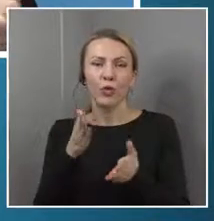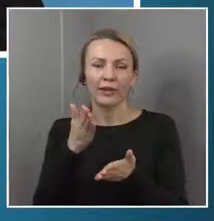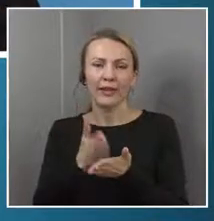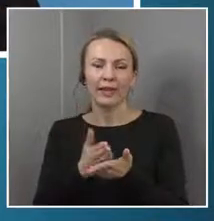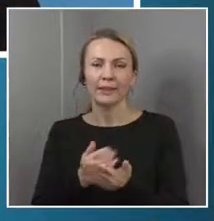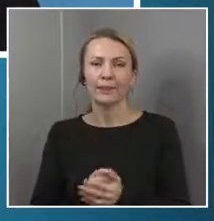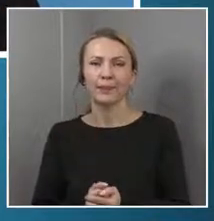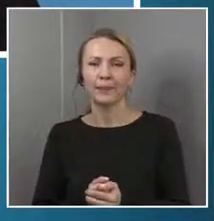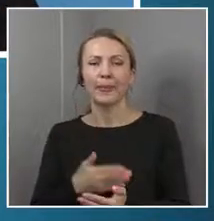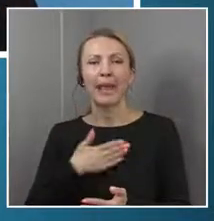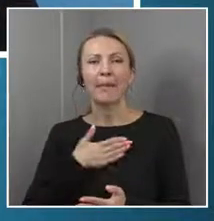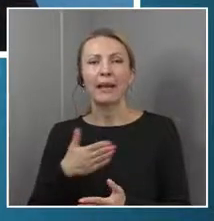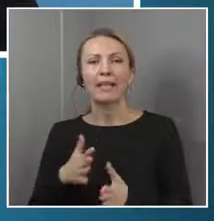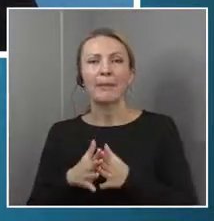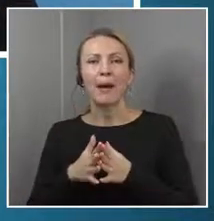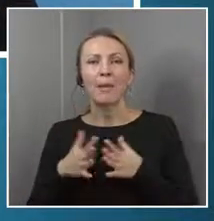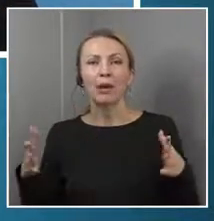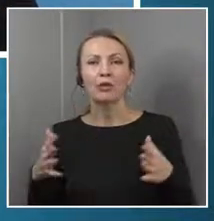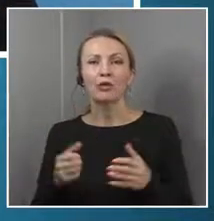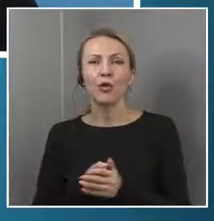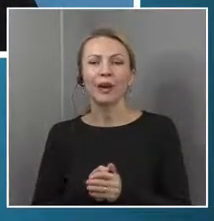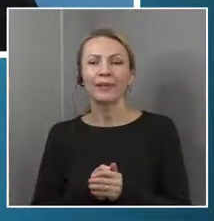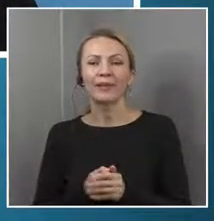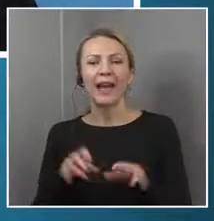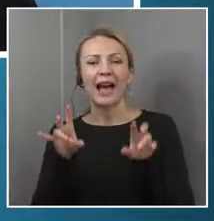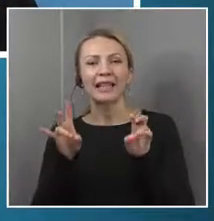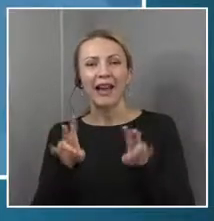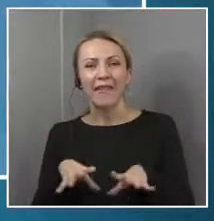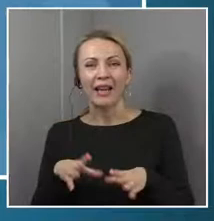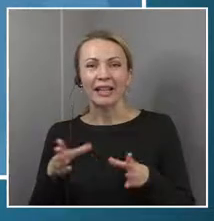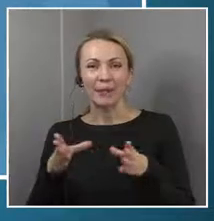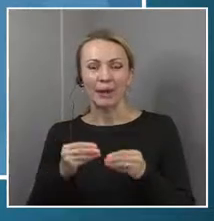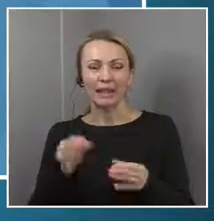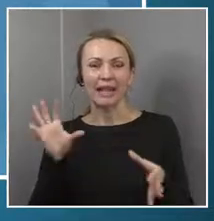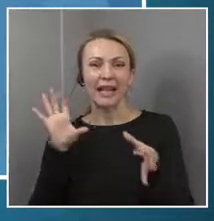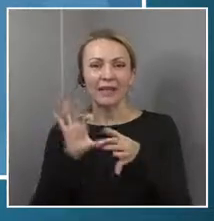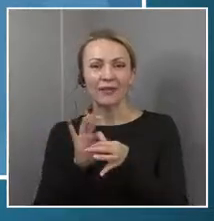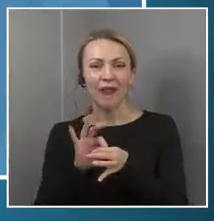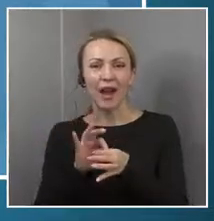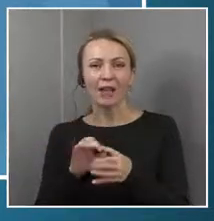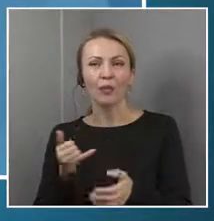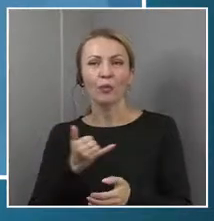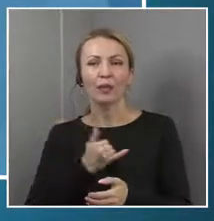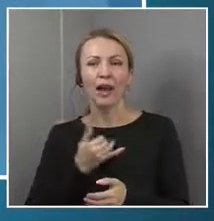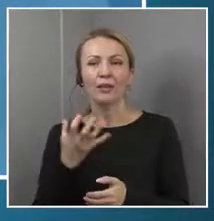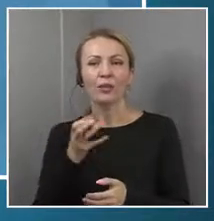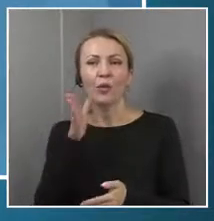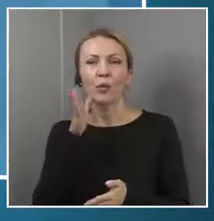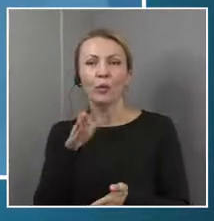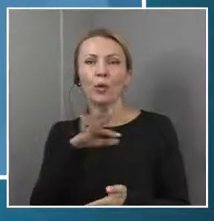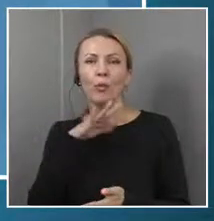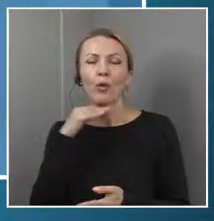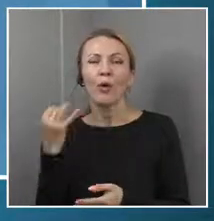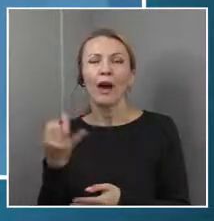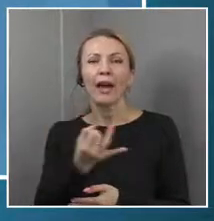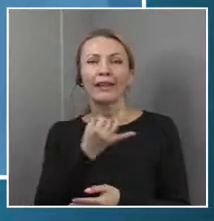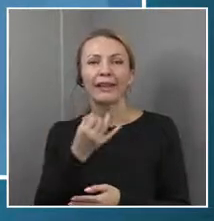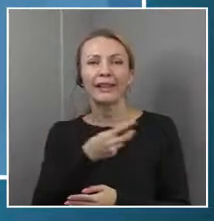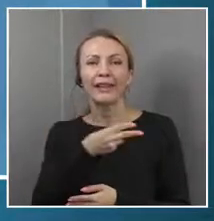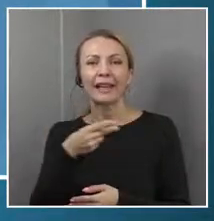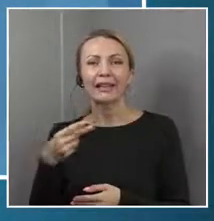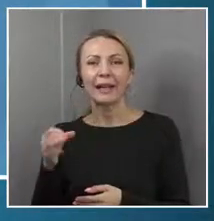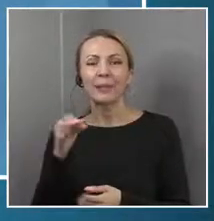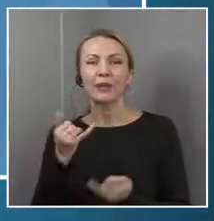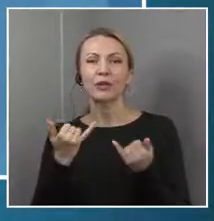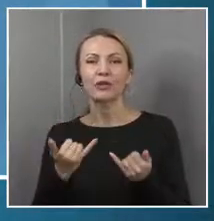Inga, спасибо огромное. Спасибо большое. Thank you very much. Please stay with us. We still have a